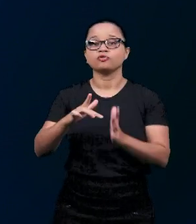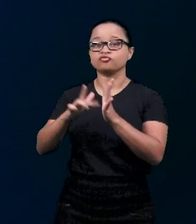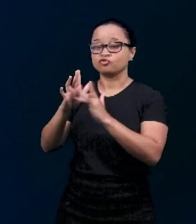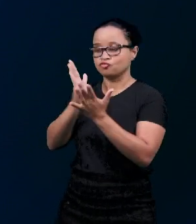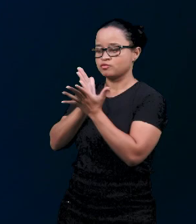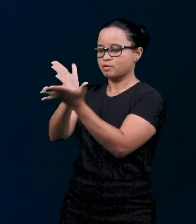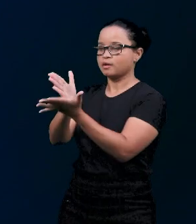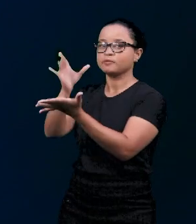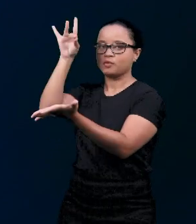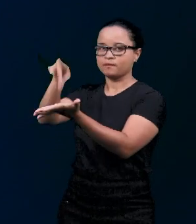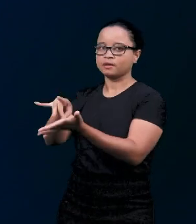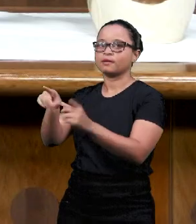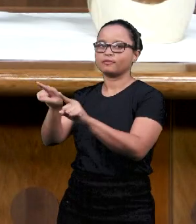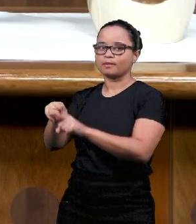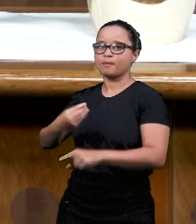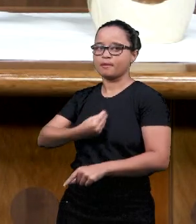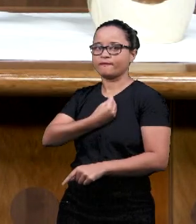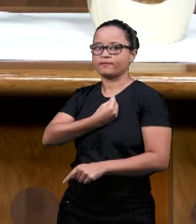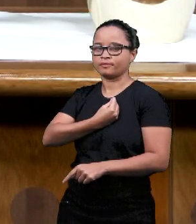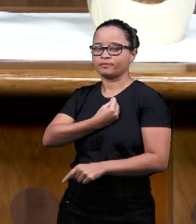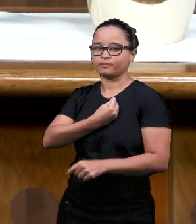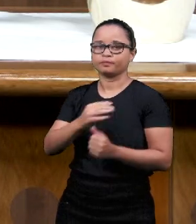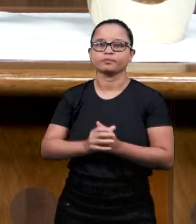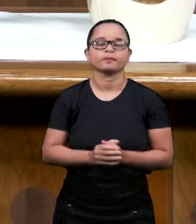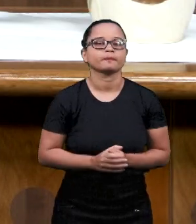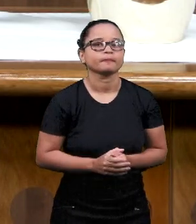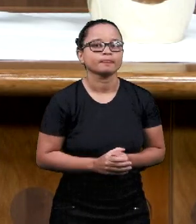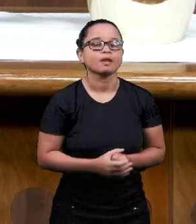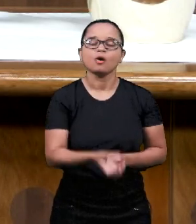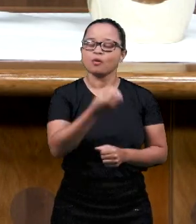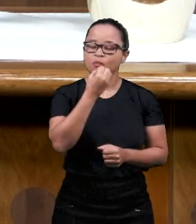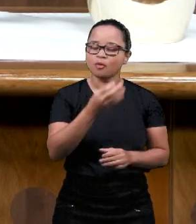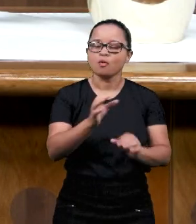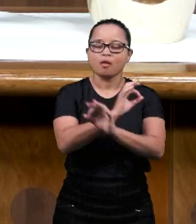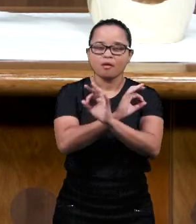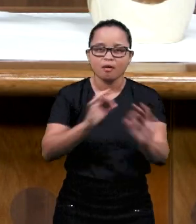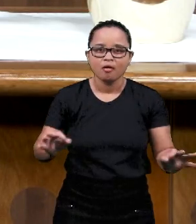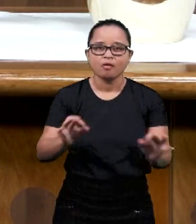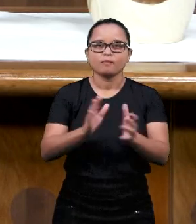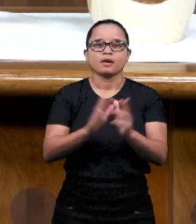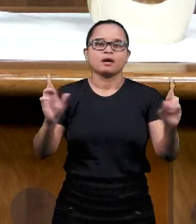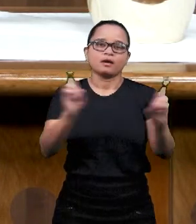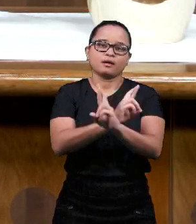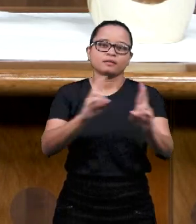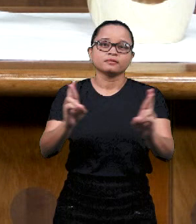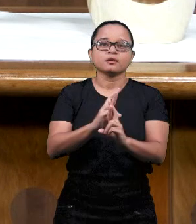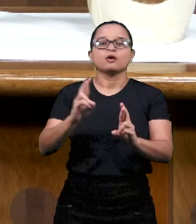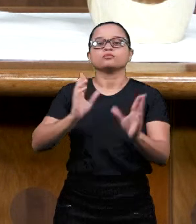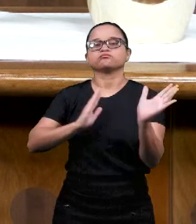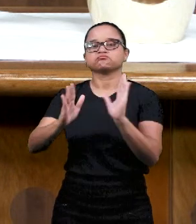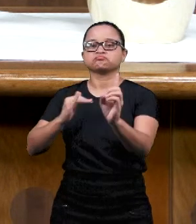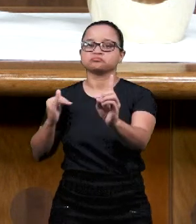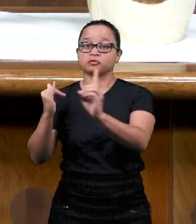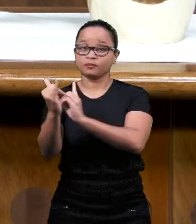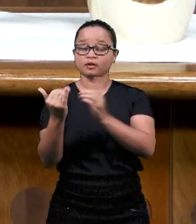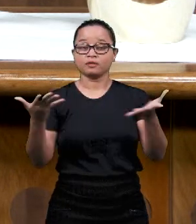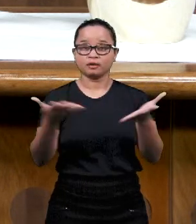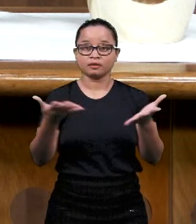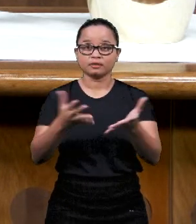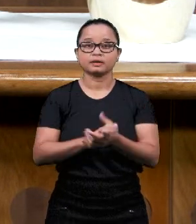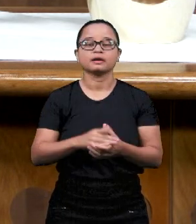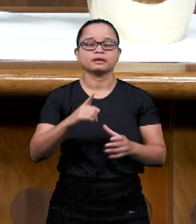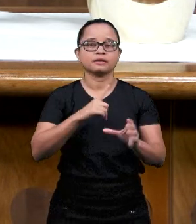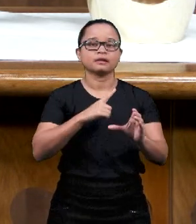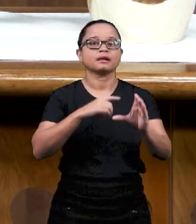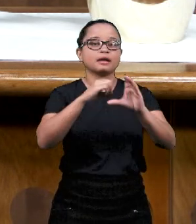mes frères et sœurs, très bien placé la relation prophétique, cet aspect de l'expression du texte. Tu as le nom